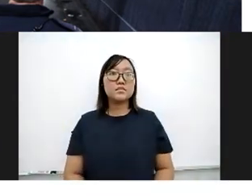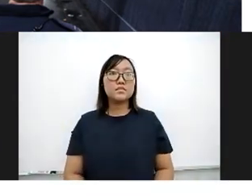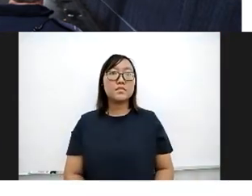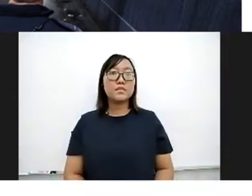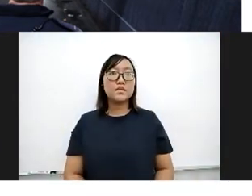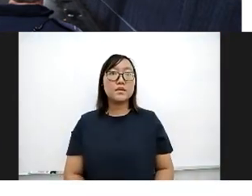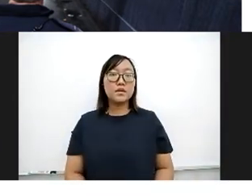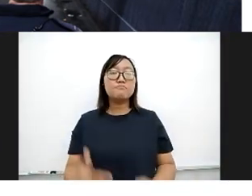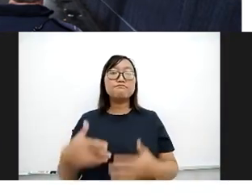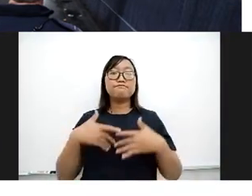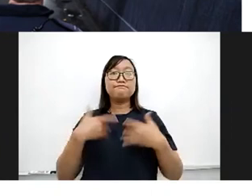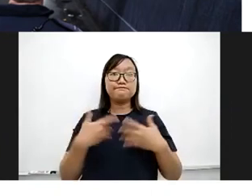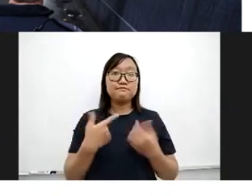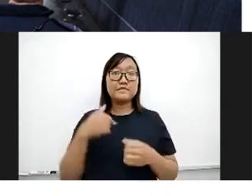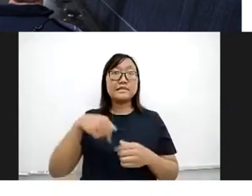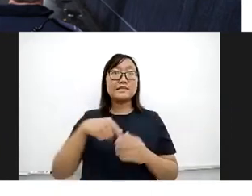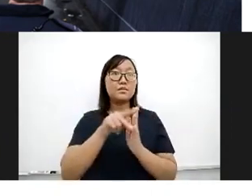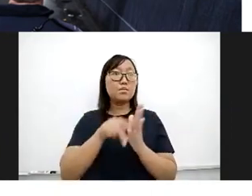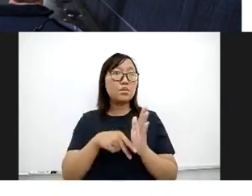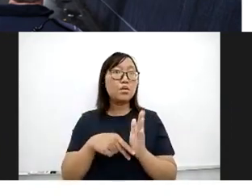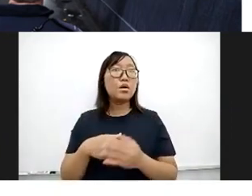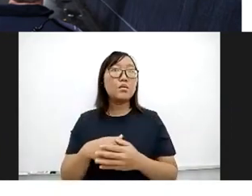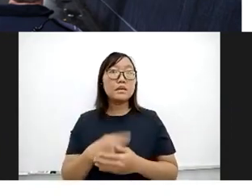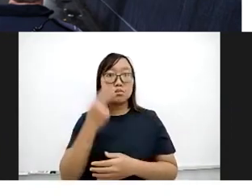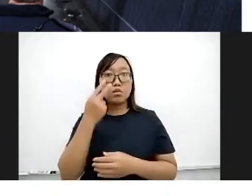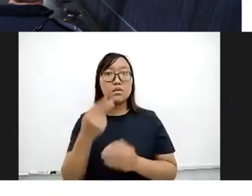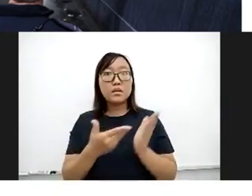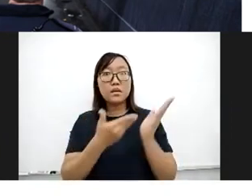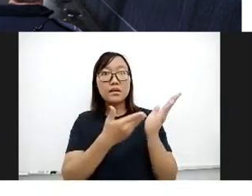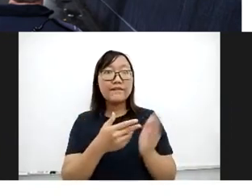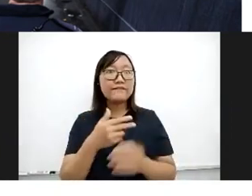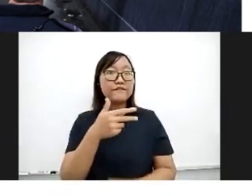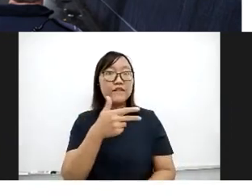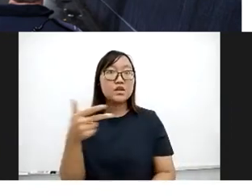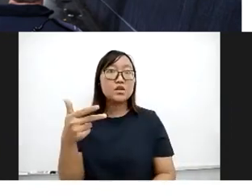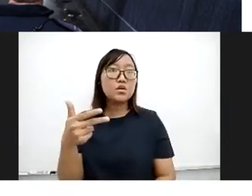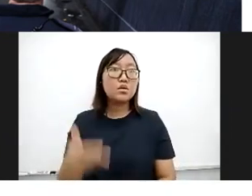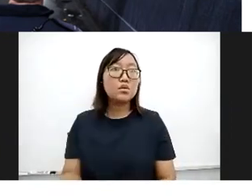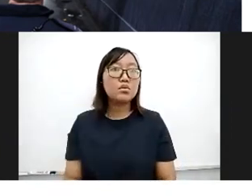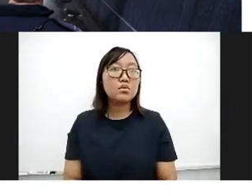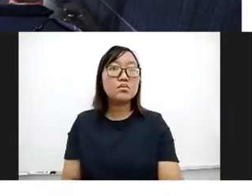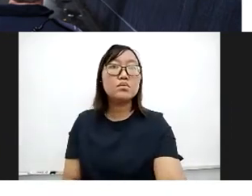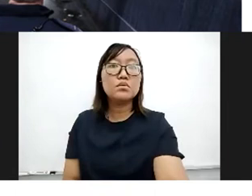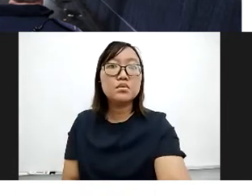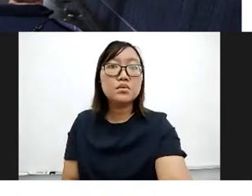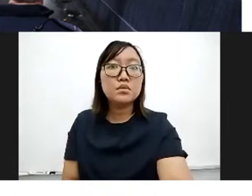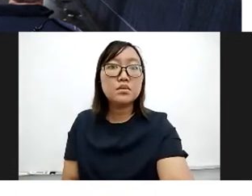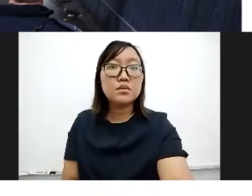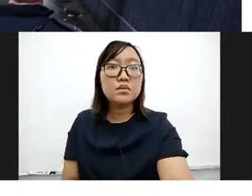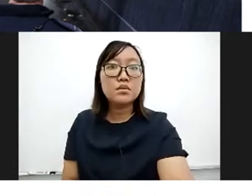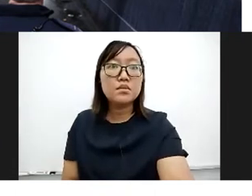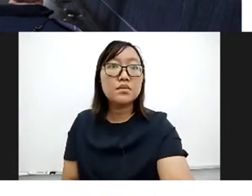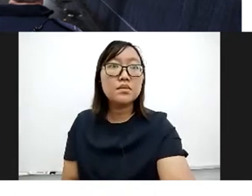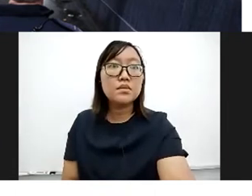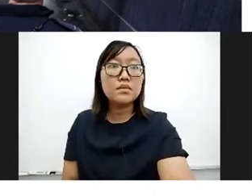halo halo main video interaktif video aku seneng sampai Rich sign up